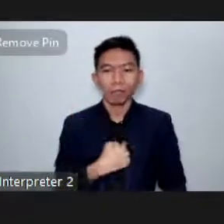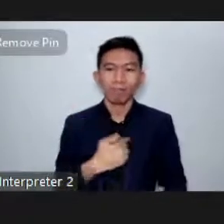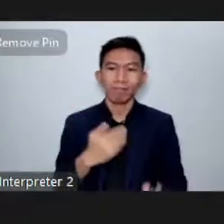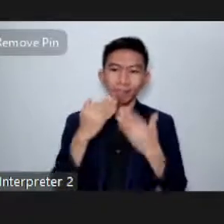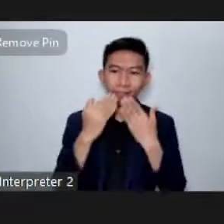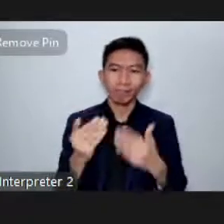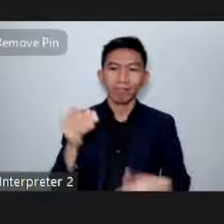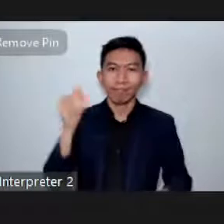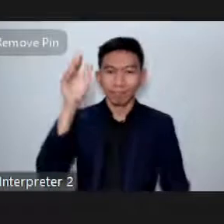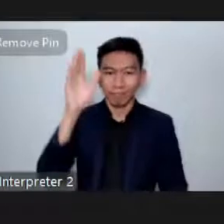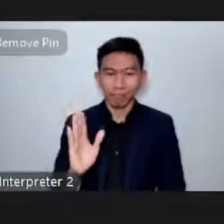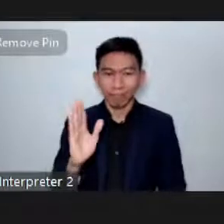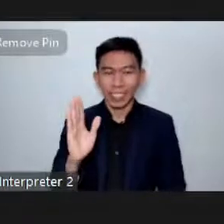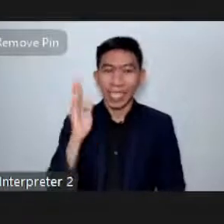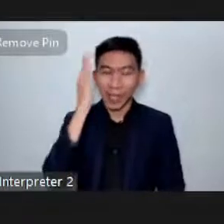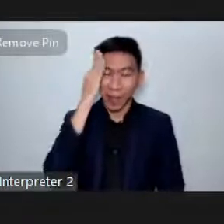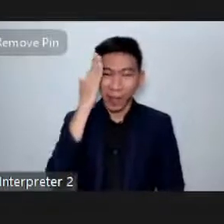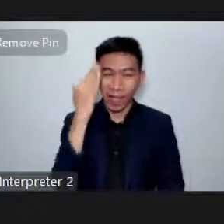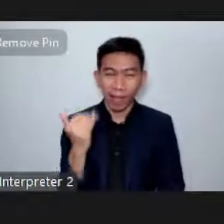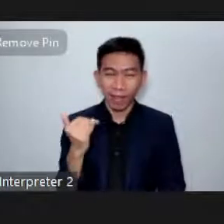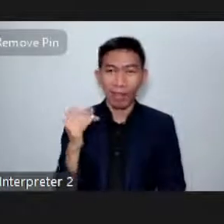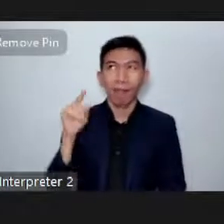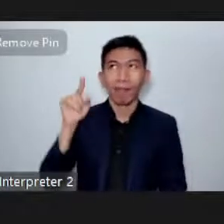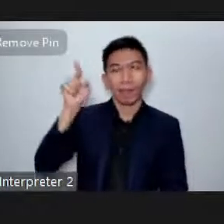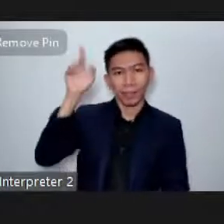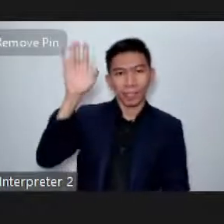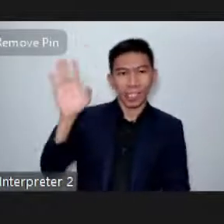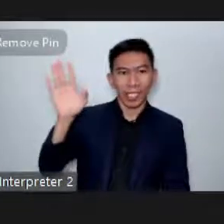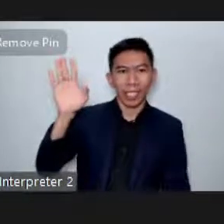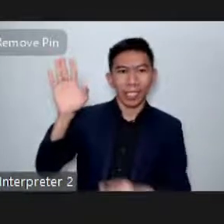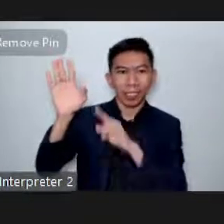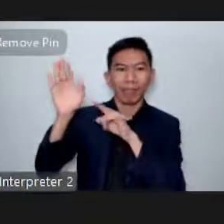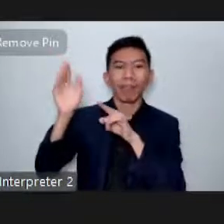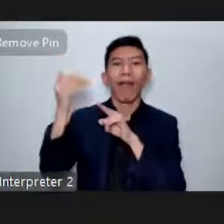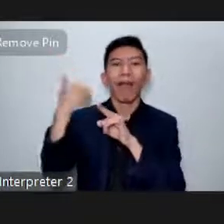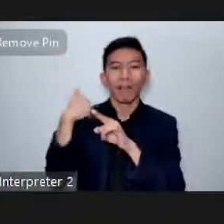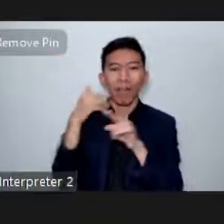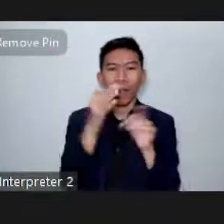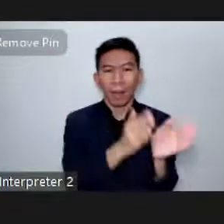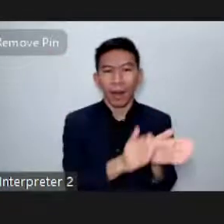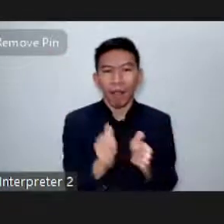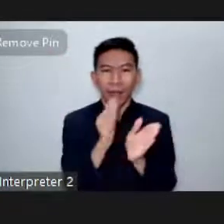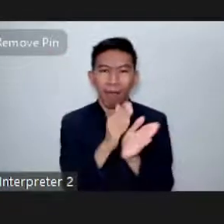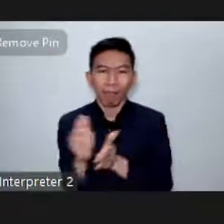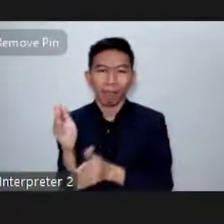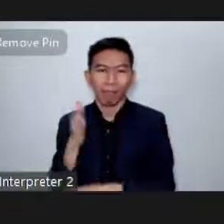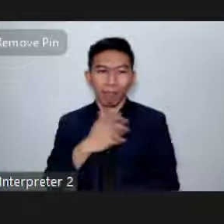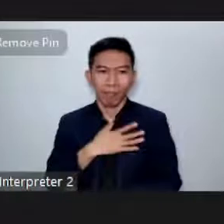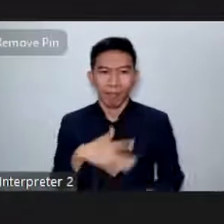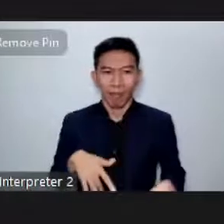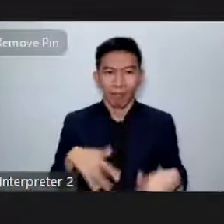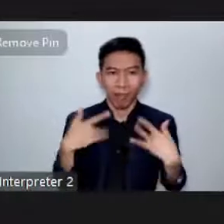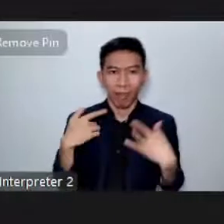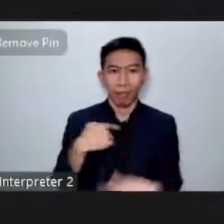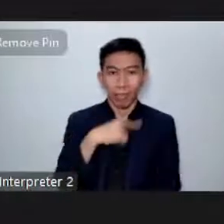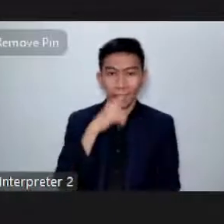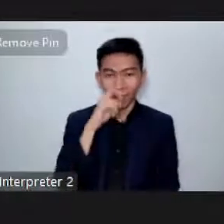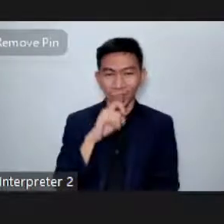sa Panginoon kasi siya pa rin ang merong plano sa aking buhay sa edad kong